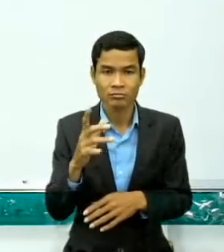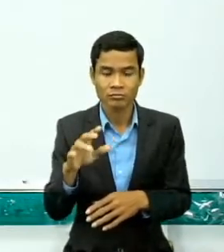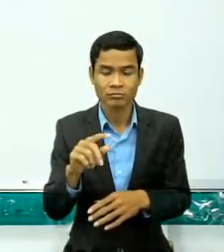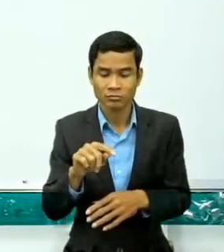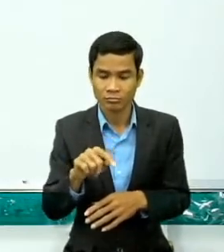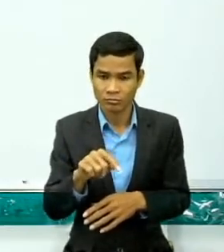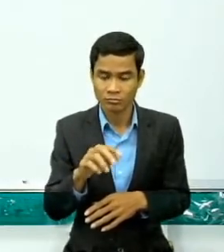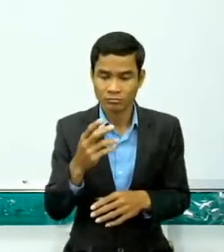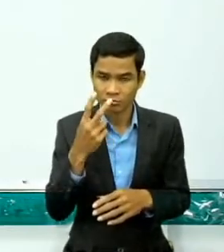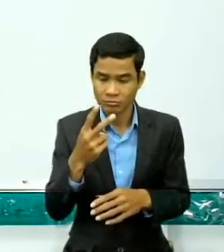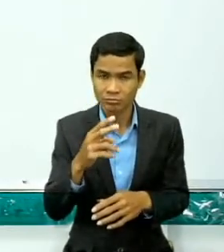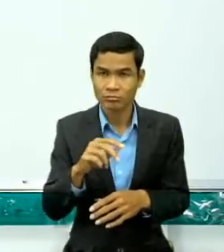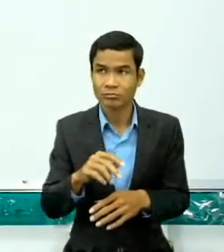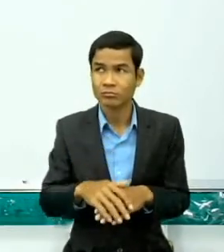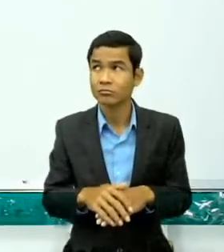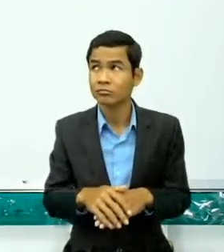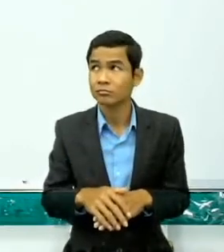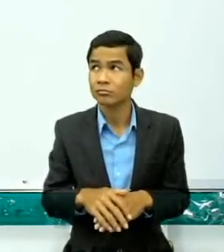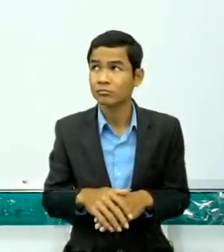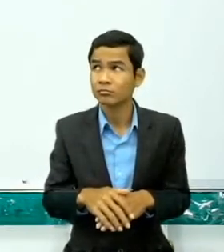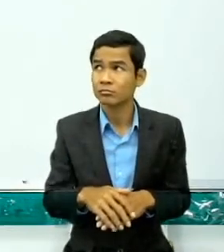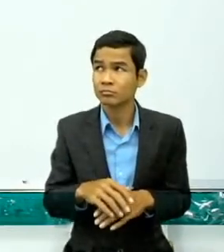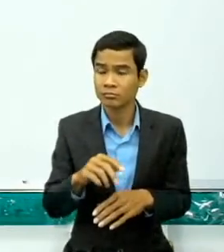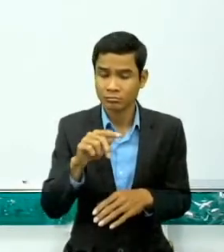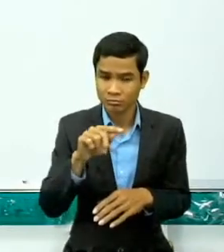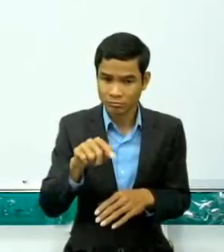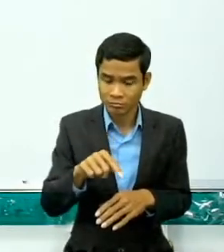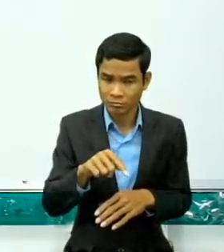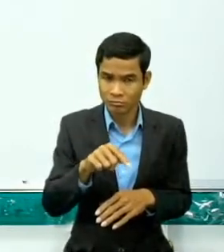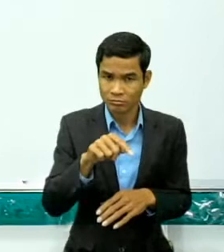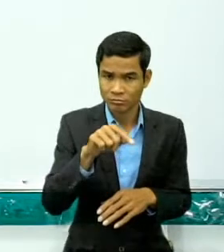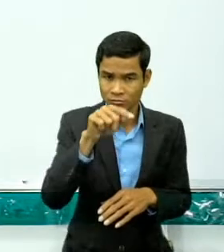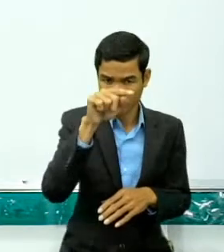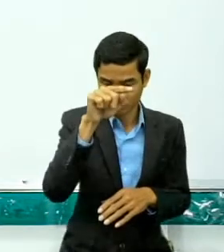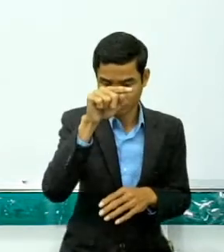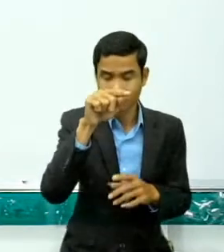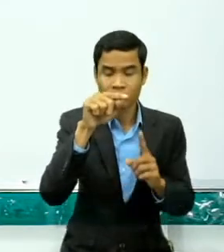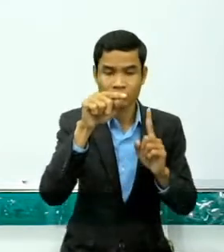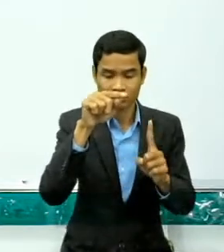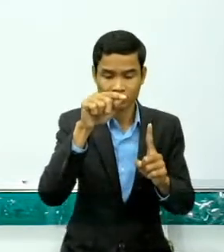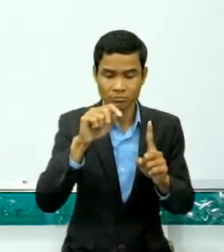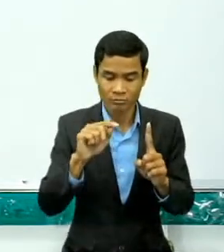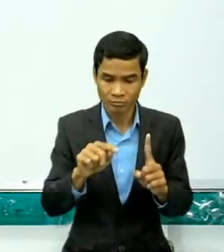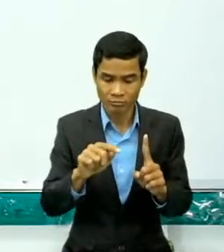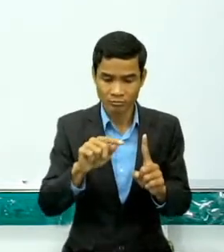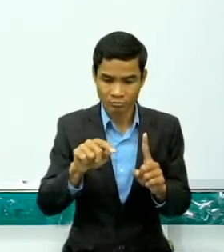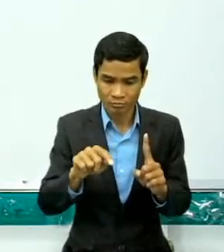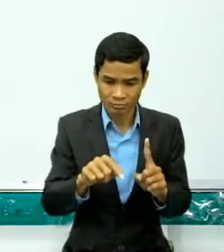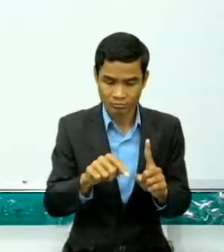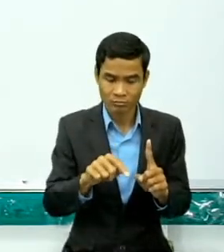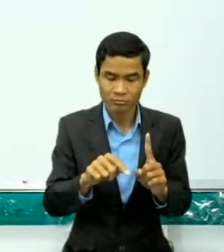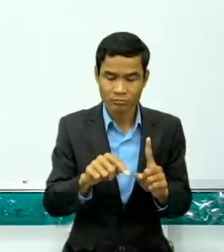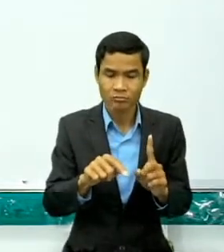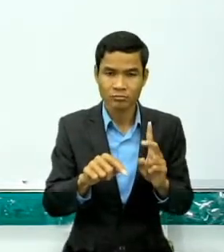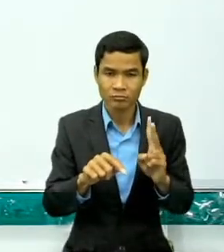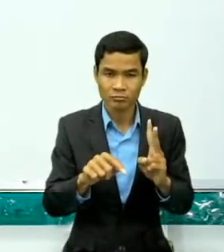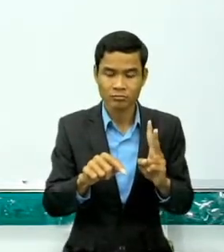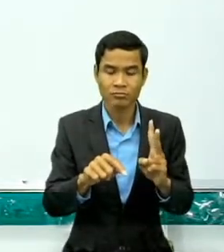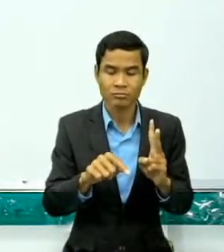ចាកូនមើលតួណាបន្តត្រង់ពីក្រោមឡើងទៅលើចលនា